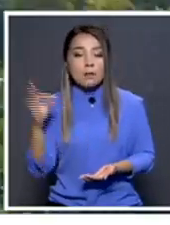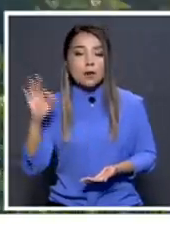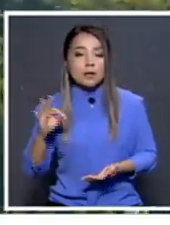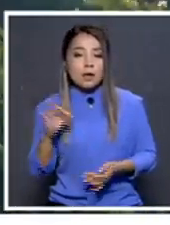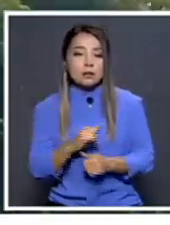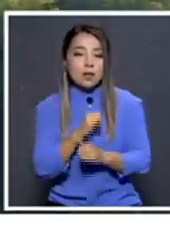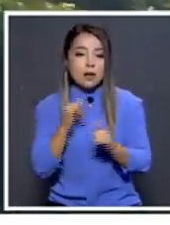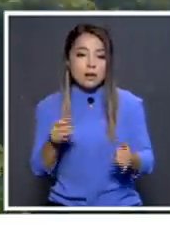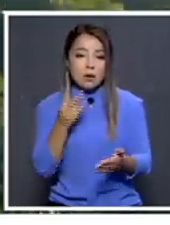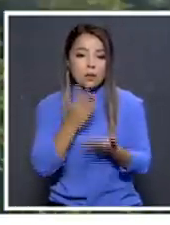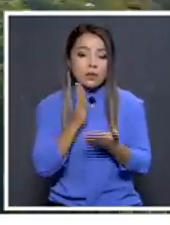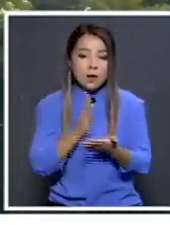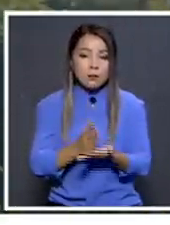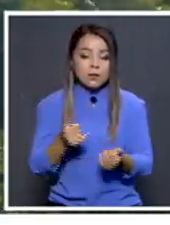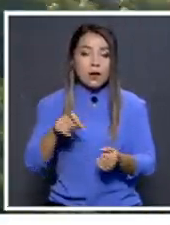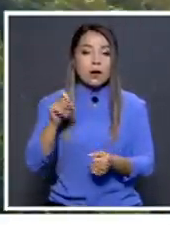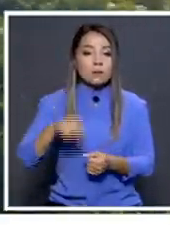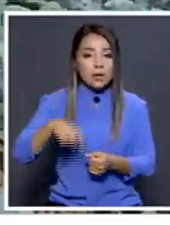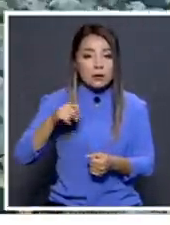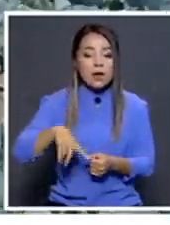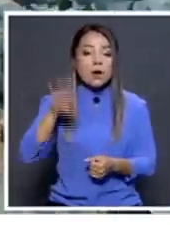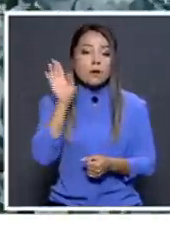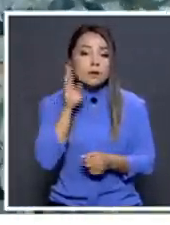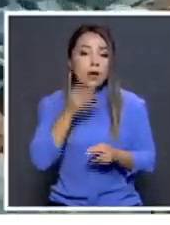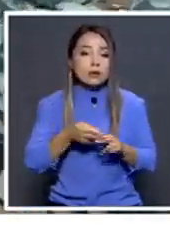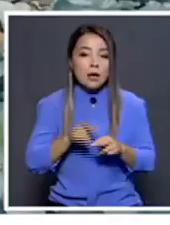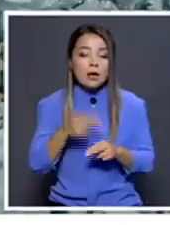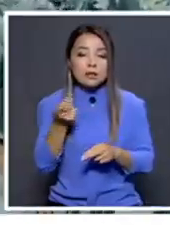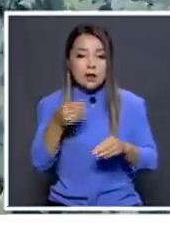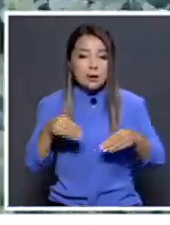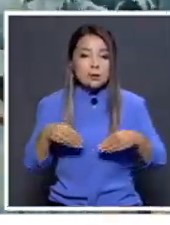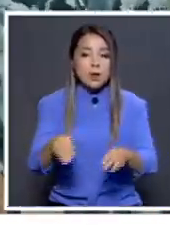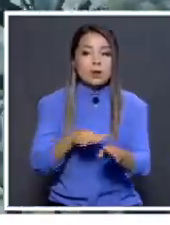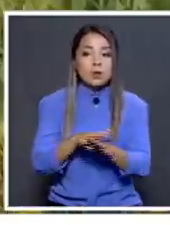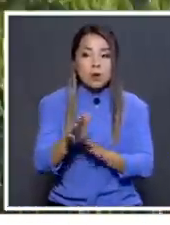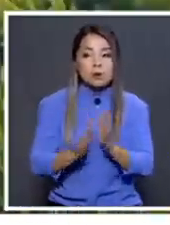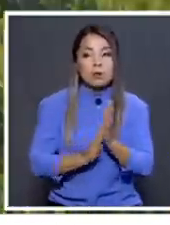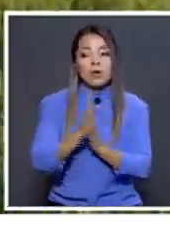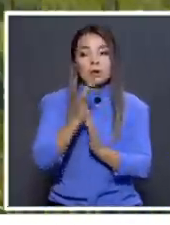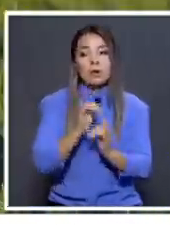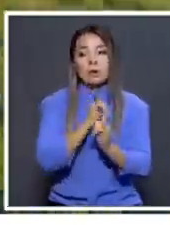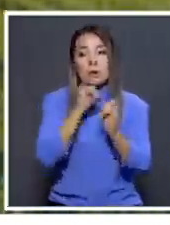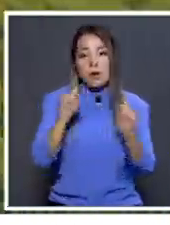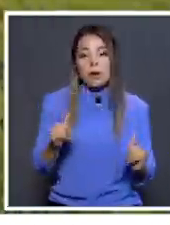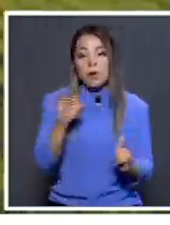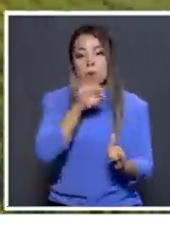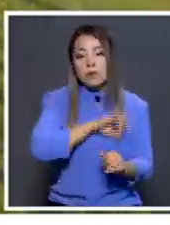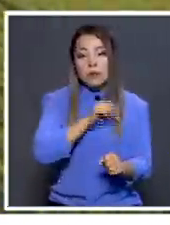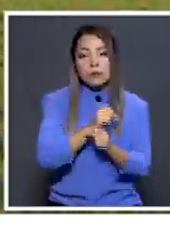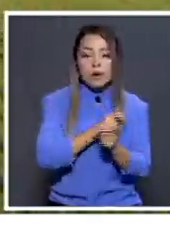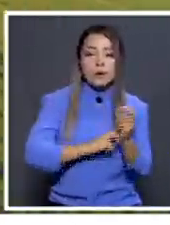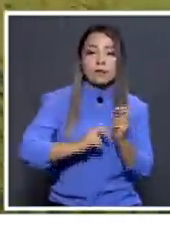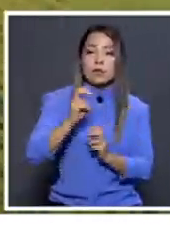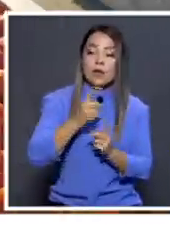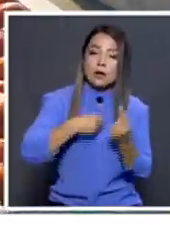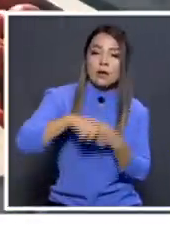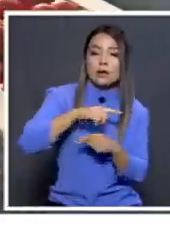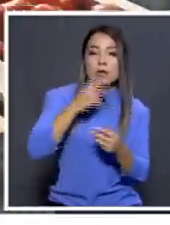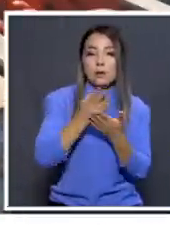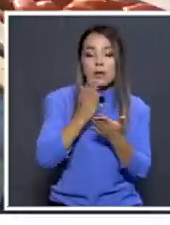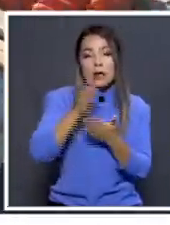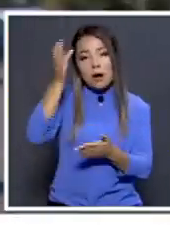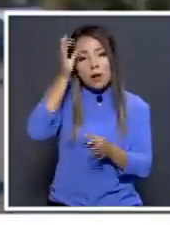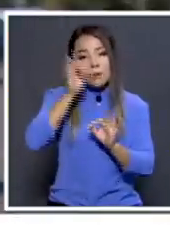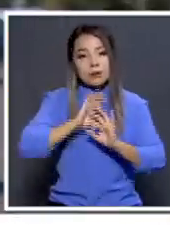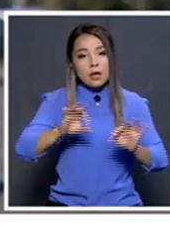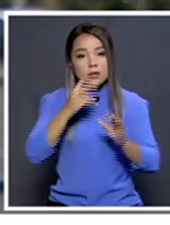30-32%-ден аспайды. Тың тәсілдің таңға жайбы сол, жерге себілген дән толығымен өсіп өнеді. Бұл өнімділікті арттырады. Мұны ғалымдары дәлелдеп